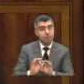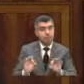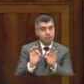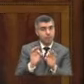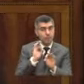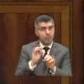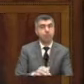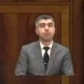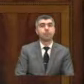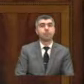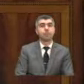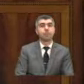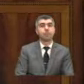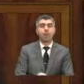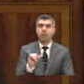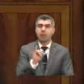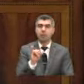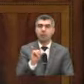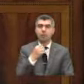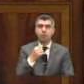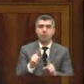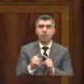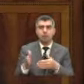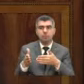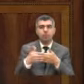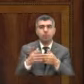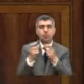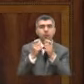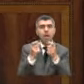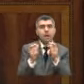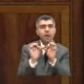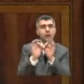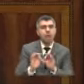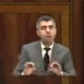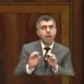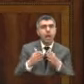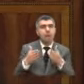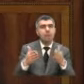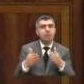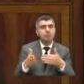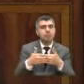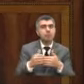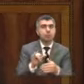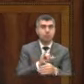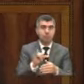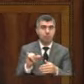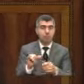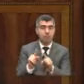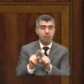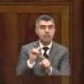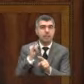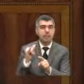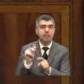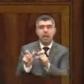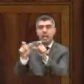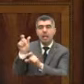بالنسبه للحكومه. علاش ما سديتوش الوزينات وسديتوا هذوك الشركات الكبرى؟ حيت حنا تنحكروا على الحيط الصغير